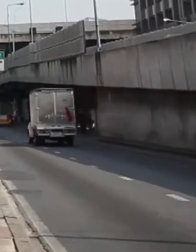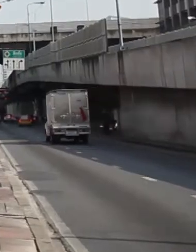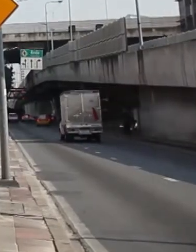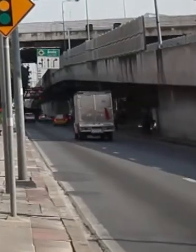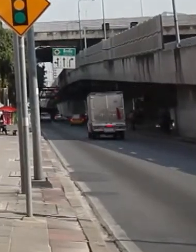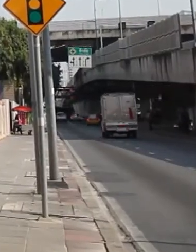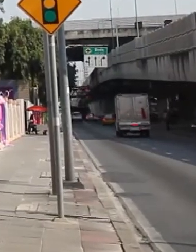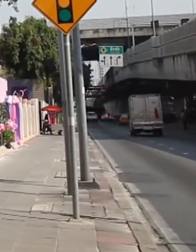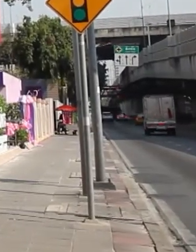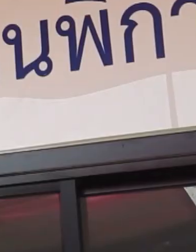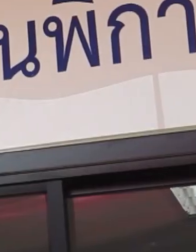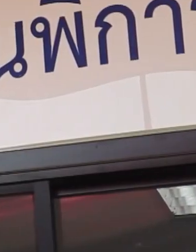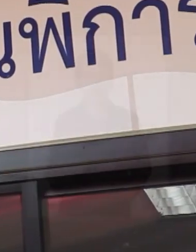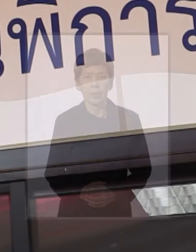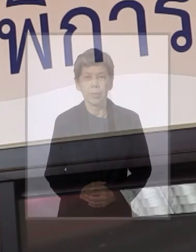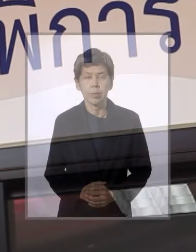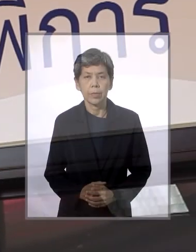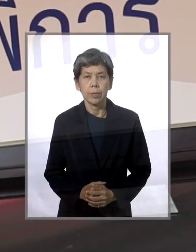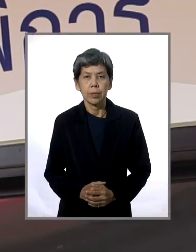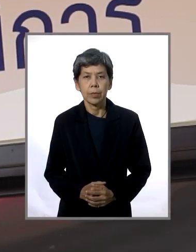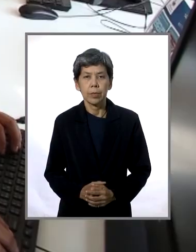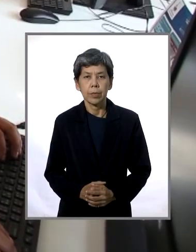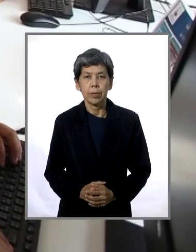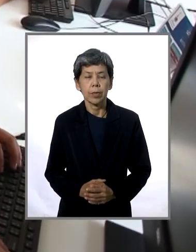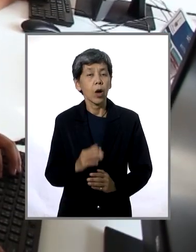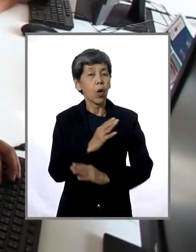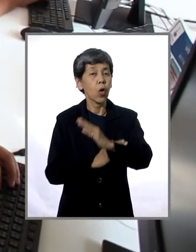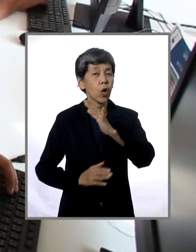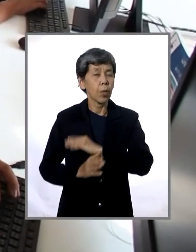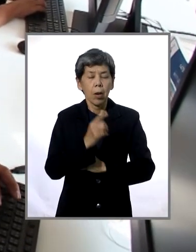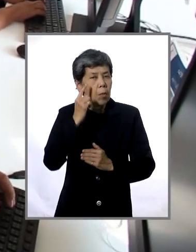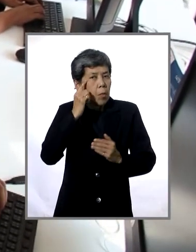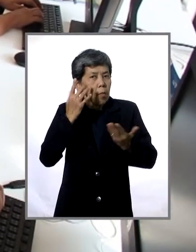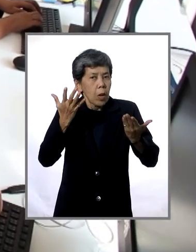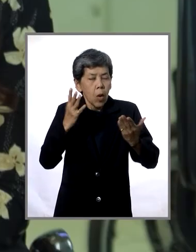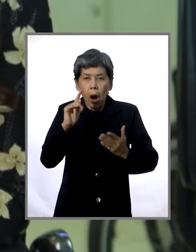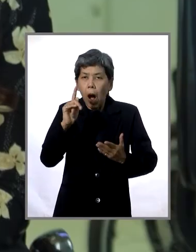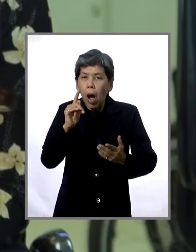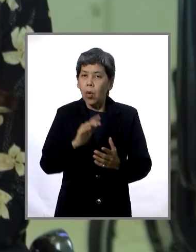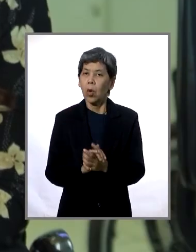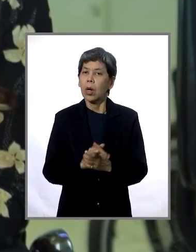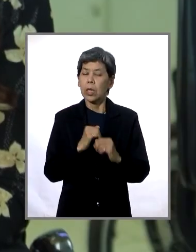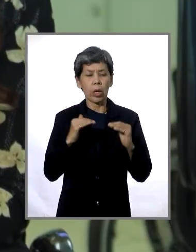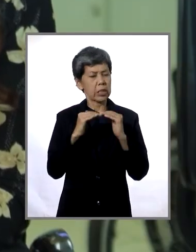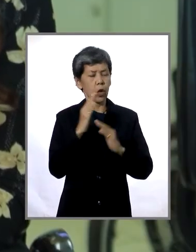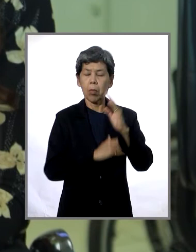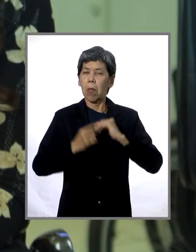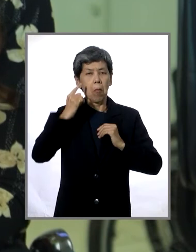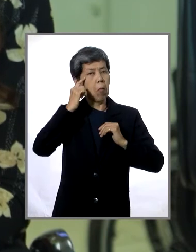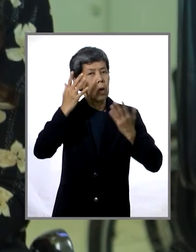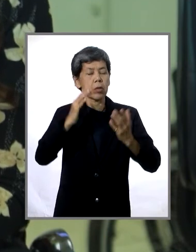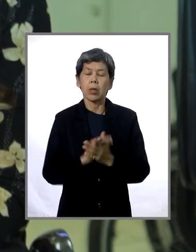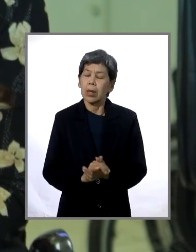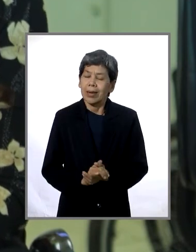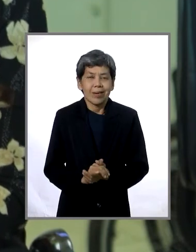อีกทั้งยังมีผู้นำโครงการที่มีประสบการณ์การทำงานด้านคนพิการว่าหลายทศวรรษจึงทำให้เนื้อหาและ